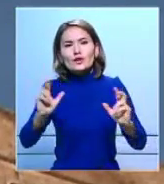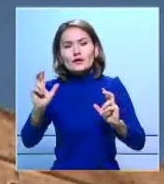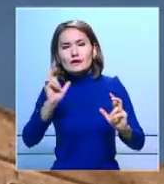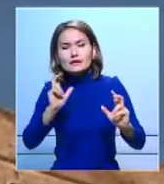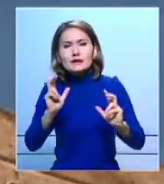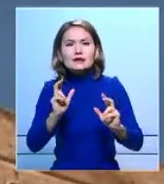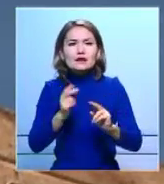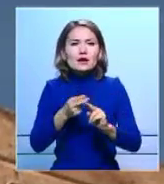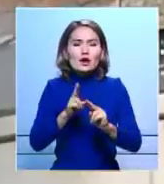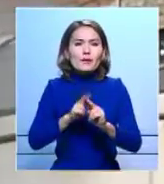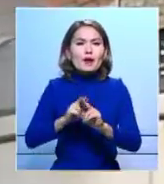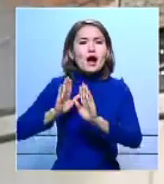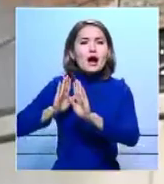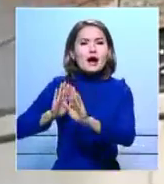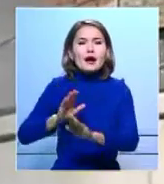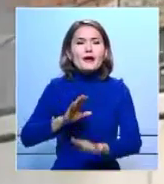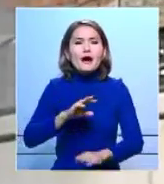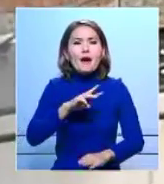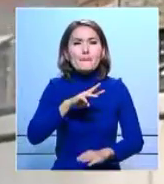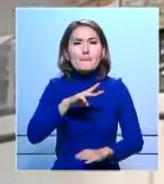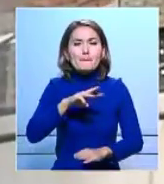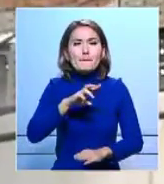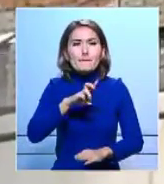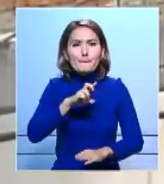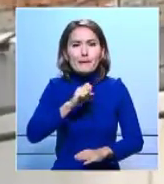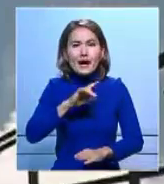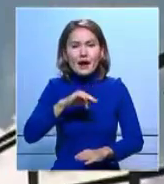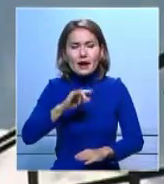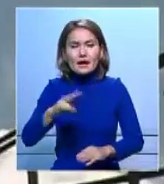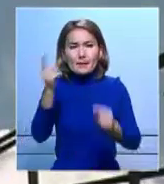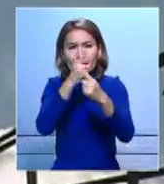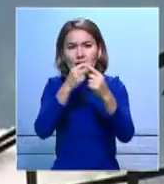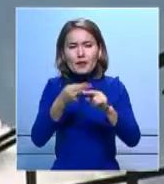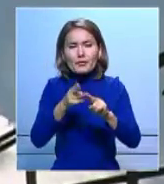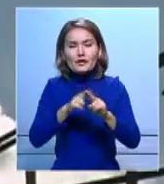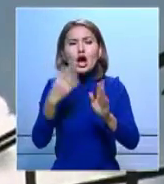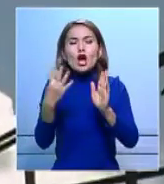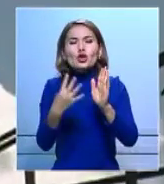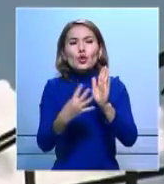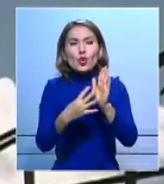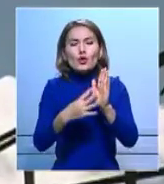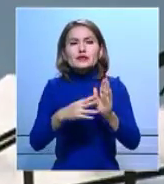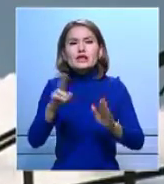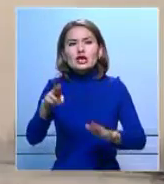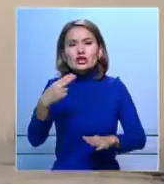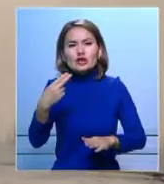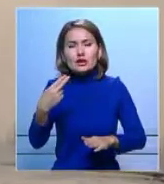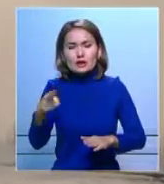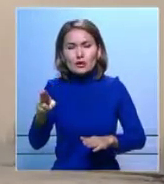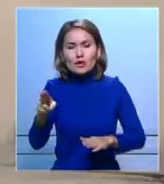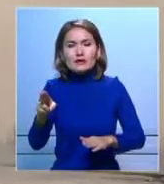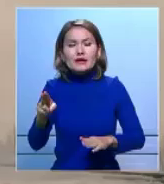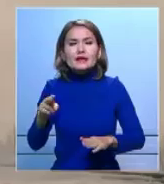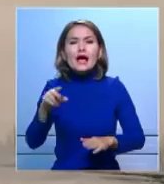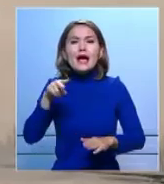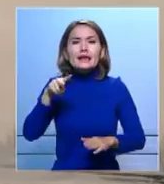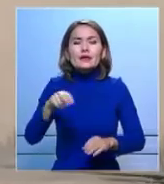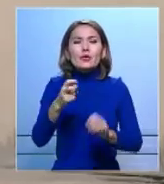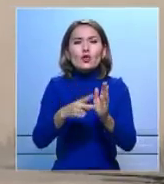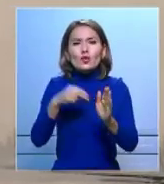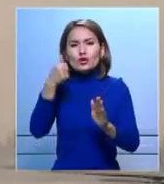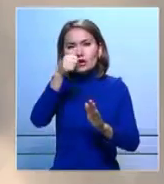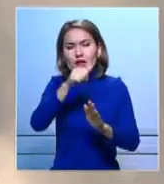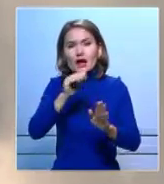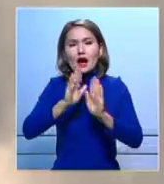инновациялар жөнінде орынбасары Қанат Байғарин мәлімдеді. Сондай-ақ 9 желтоқсанда Астана Экспо 2017 ұлттық компаниясы мен Назарбаев